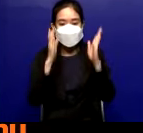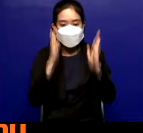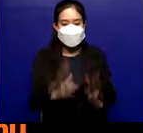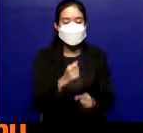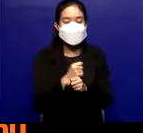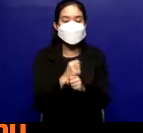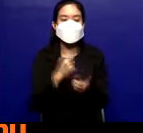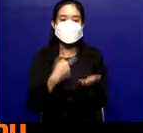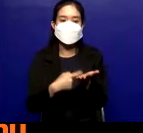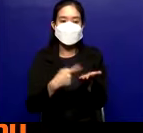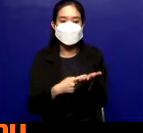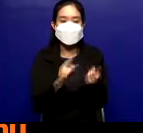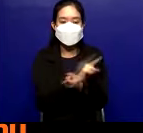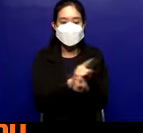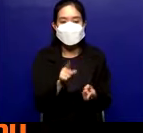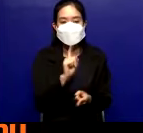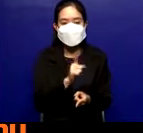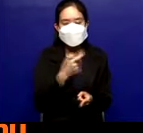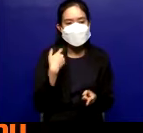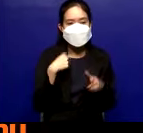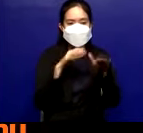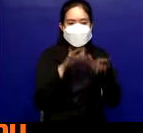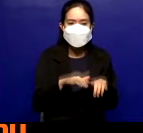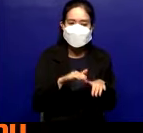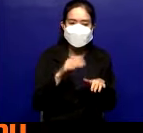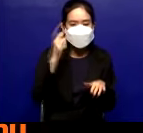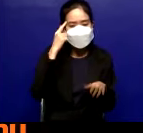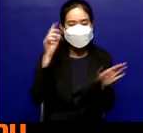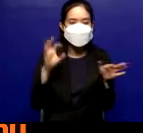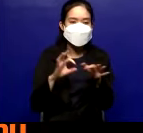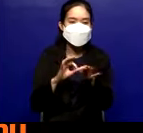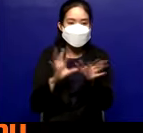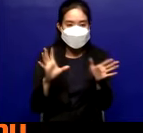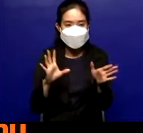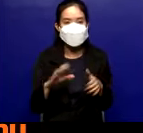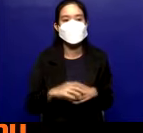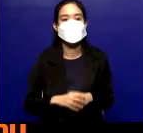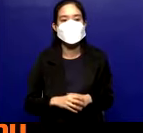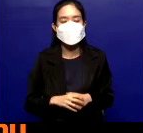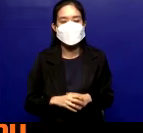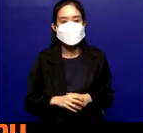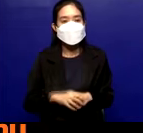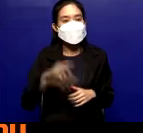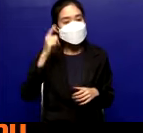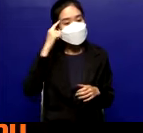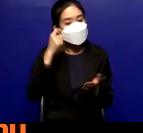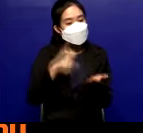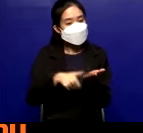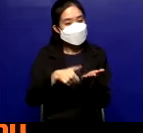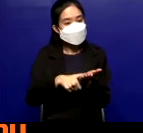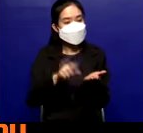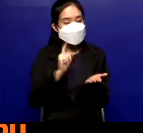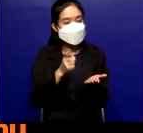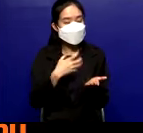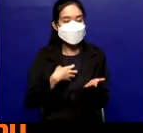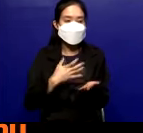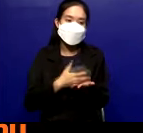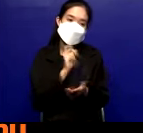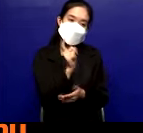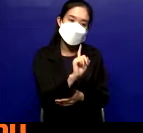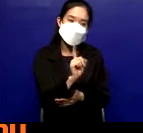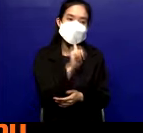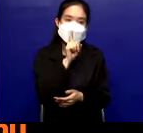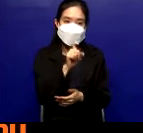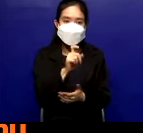5% มันสอดคล้องกันตรงไหนคะแบบนี้เรียกว่าจงใจจะเบี้ยวหนี้กันหรือเปล่าคะขอสไลด์ต่อไปด้วยค่ะห้องโสด